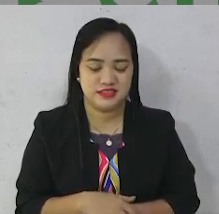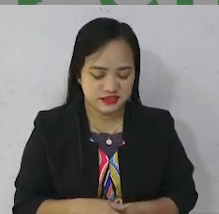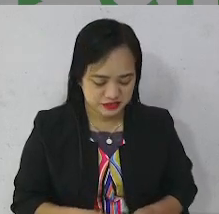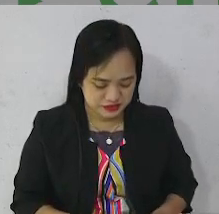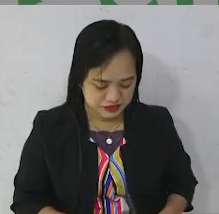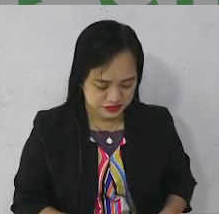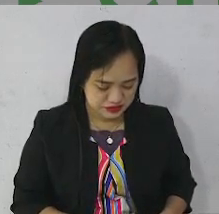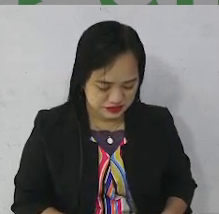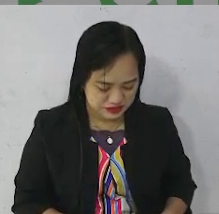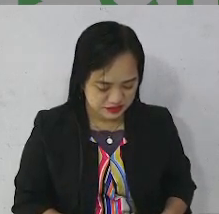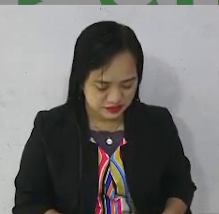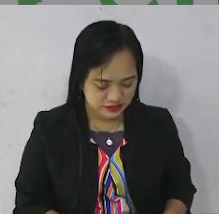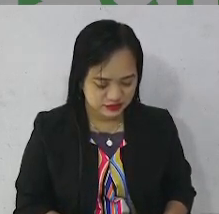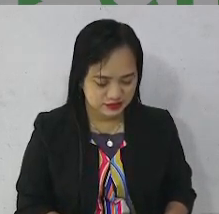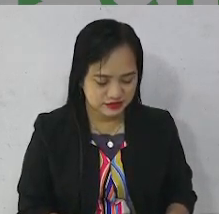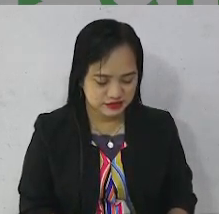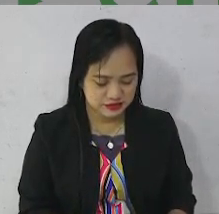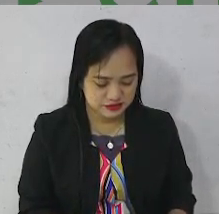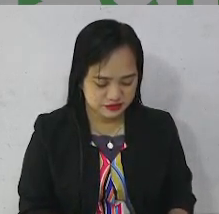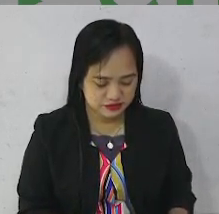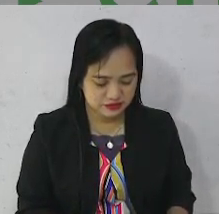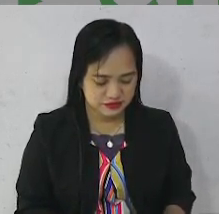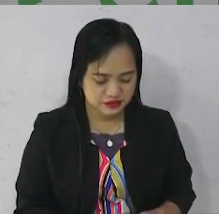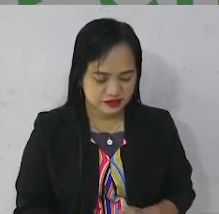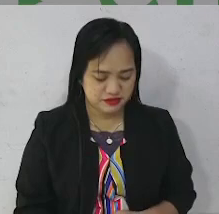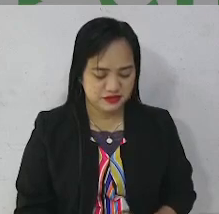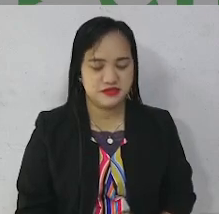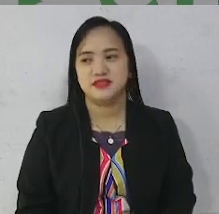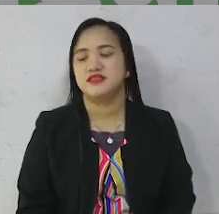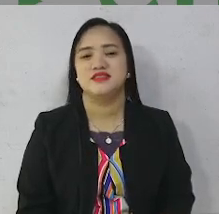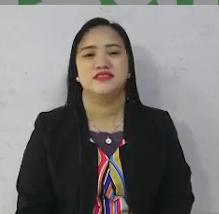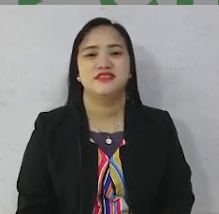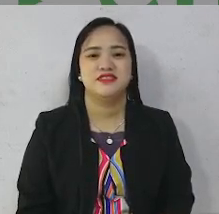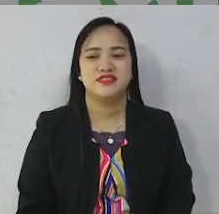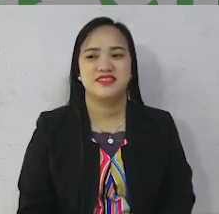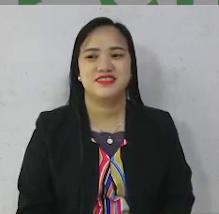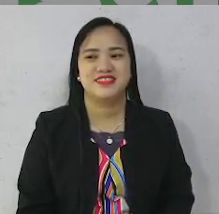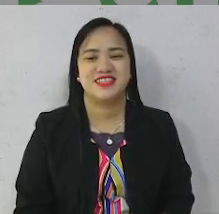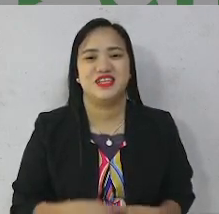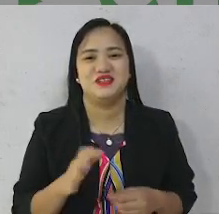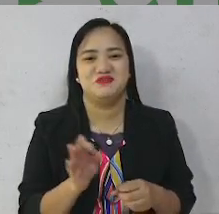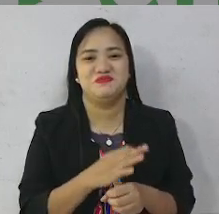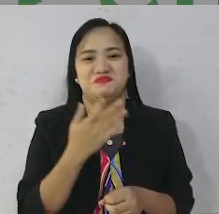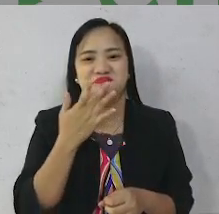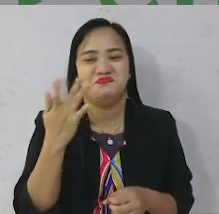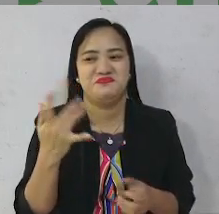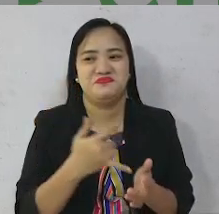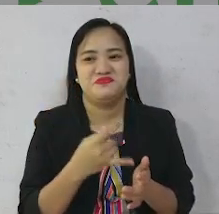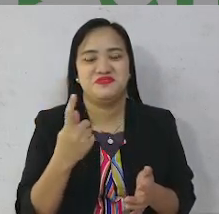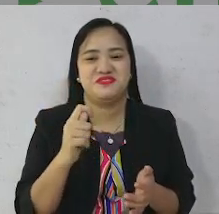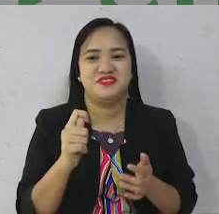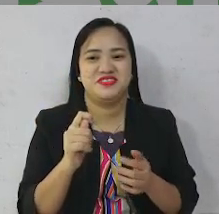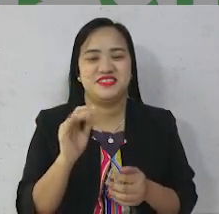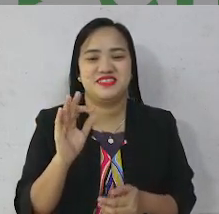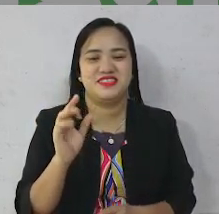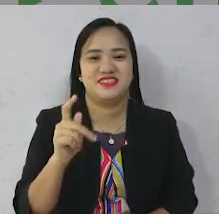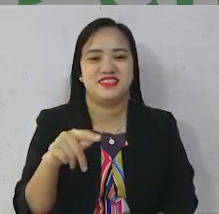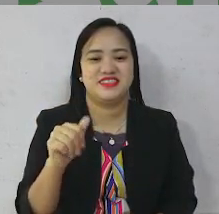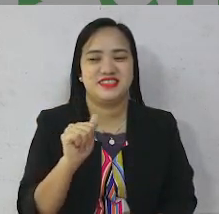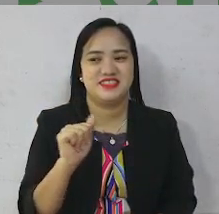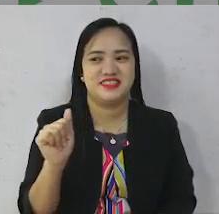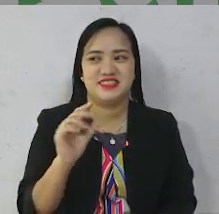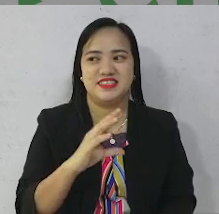bakit sabi sabi ni ma'am Sheila sa church favorite yan ng mga full time St Yung alin Ma'am yung paa saka yung